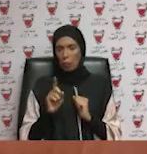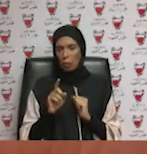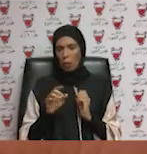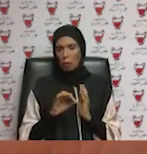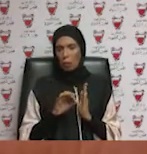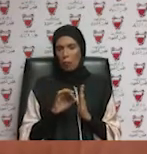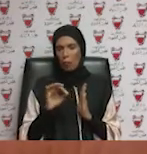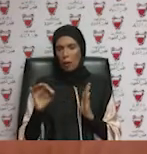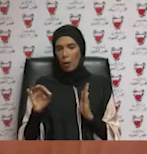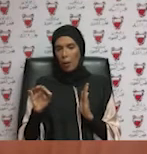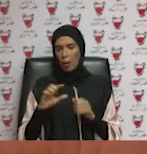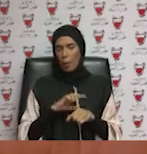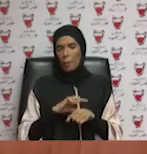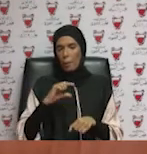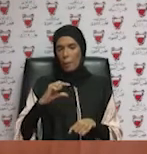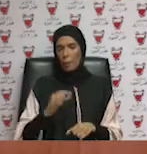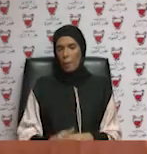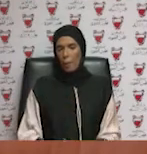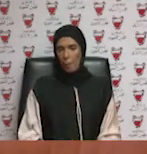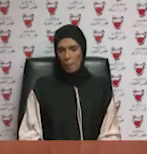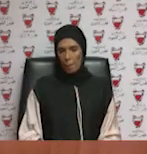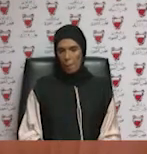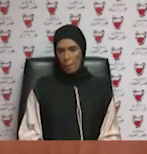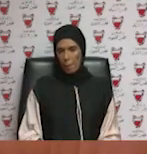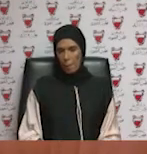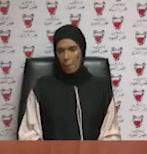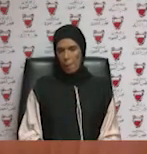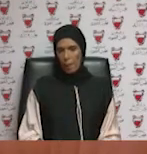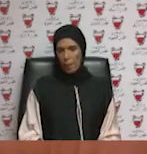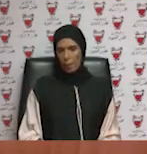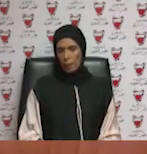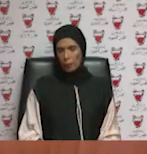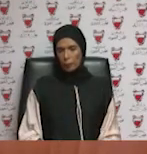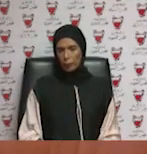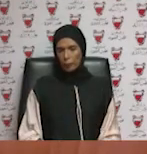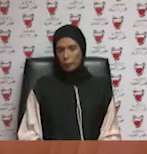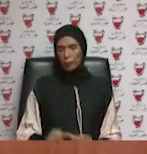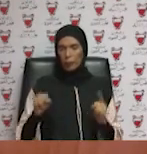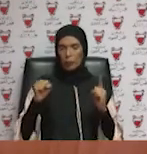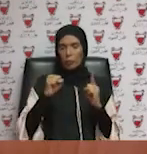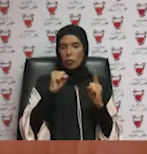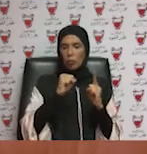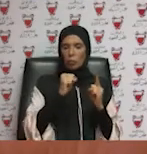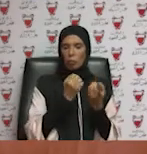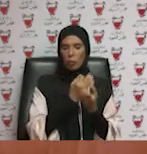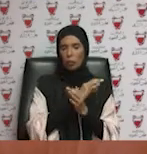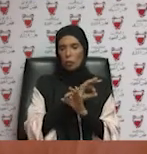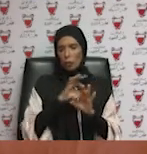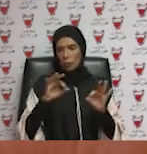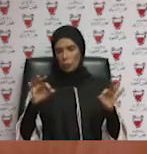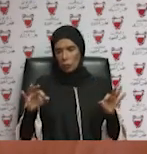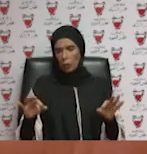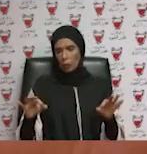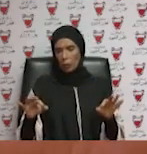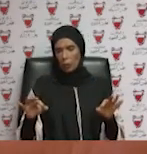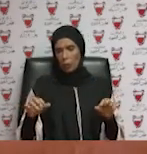الأطباء، دعني نوم الآن من الأطباء سأعود إليهم. هذه الاختصاصات تشمل كافة فئات الكوادر